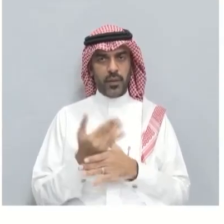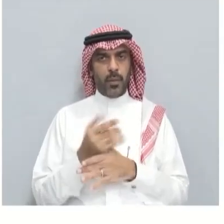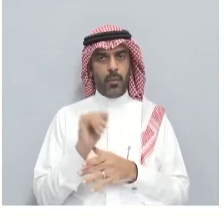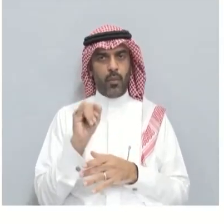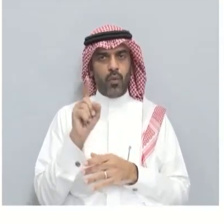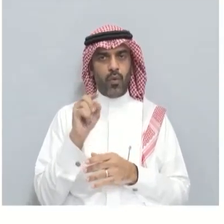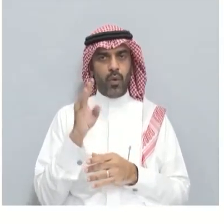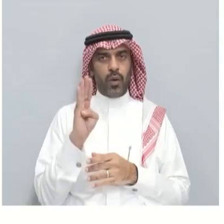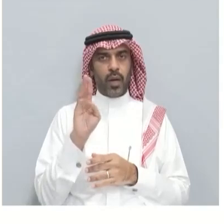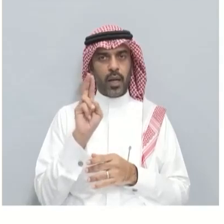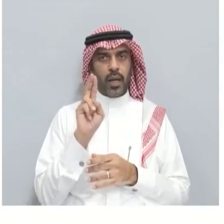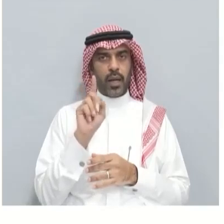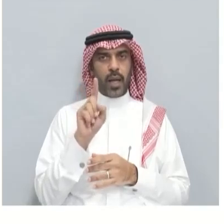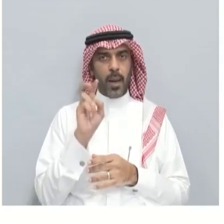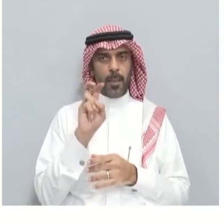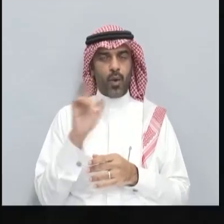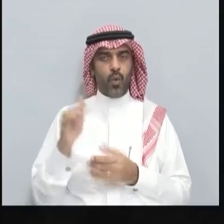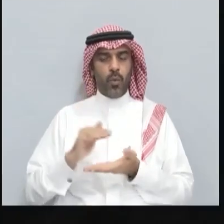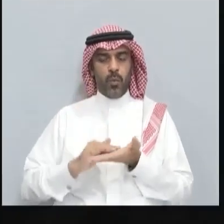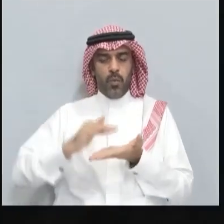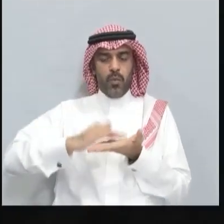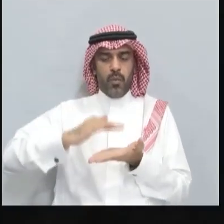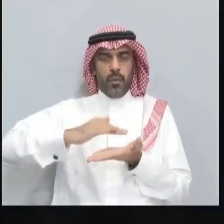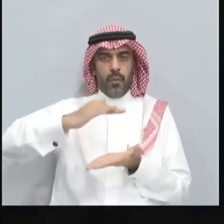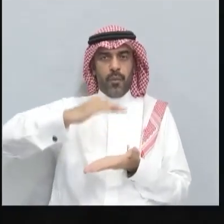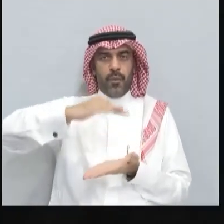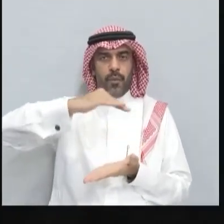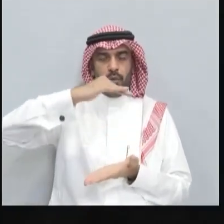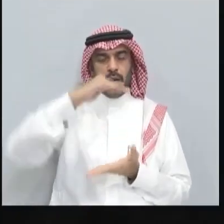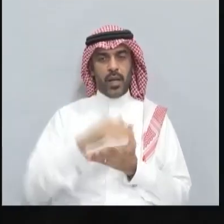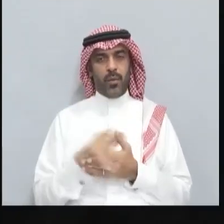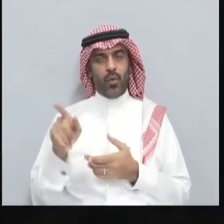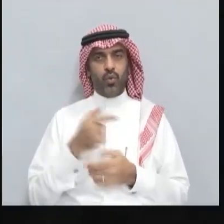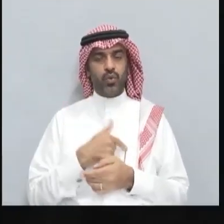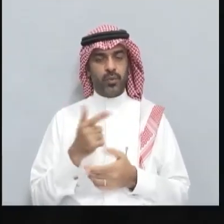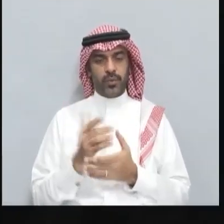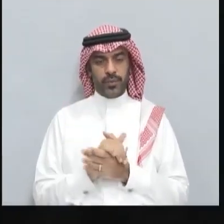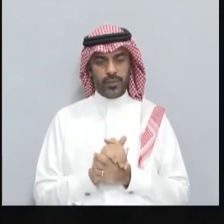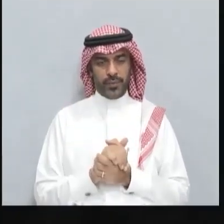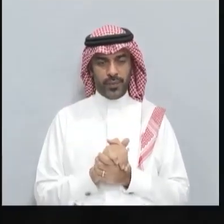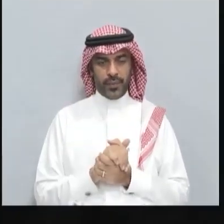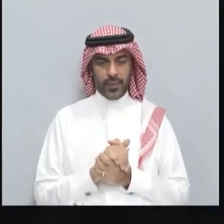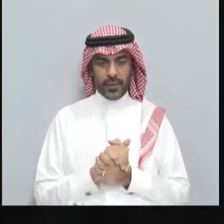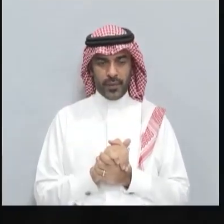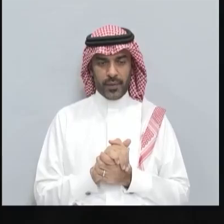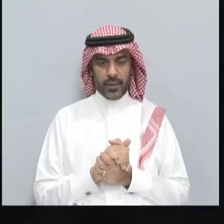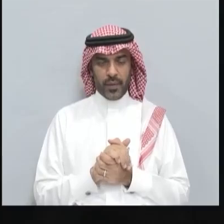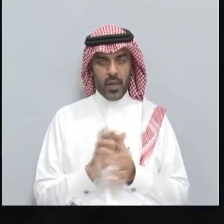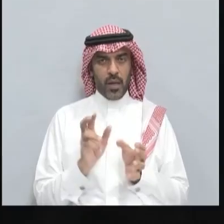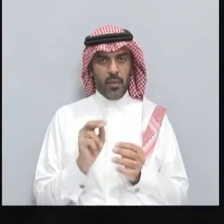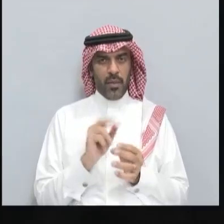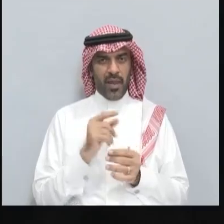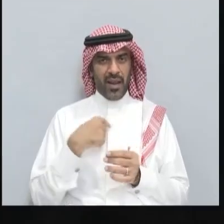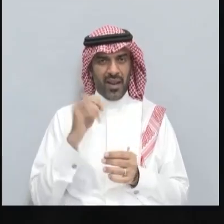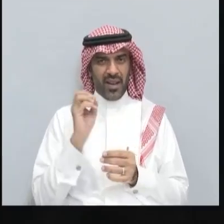نركب حاجه اجزاء فوق بعضها البعض عندما اعطيك قطع من المكعبات